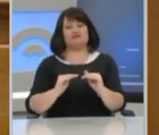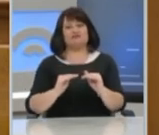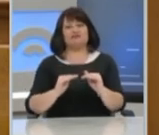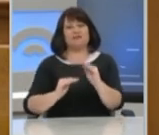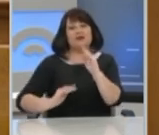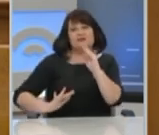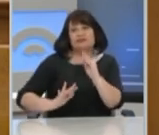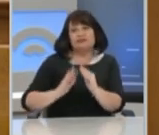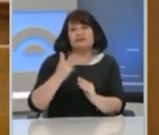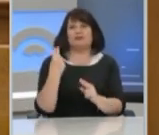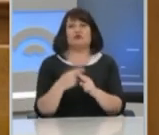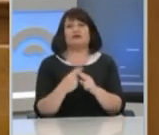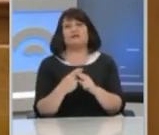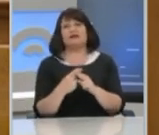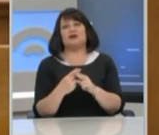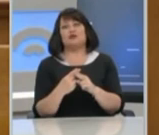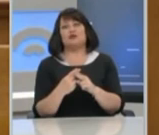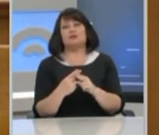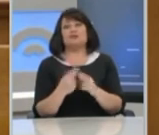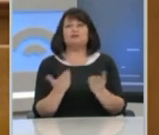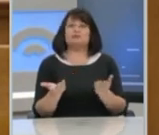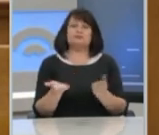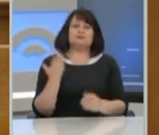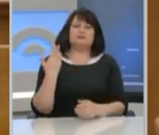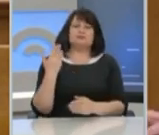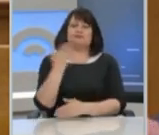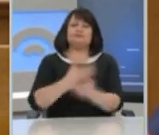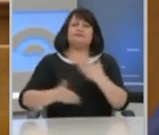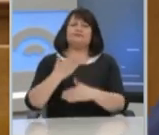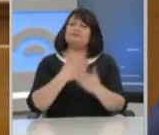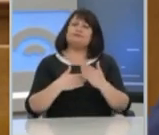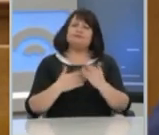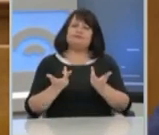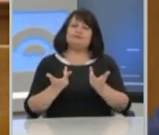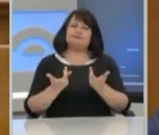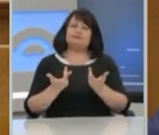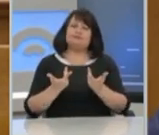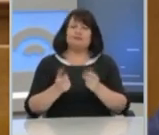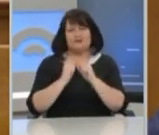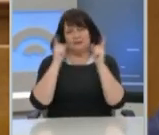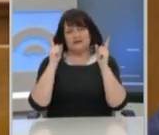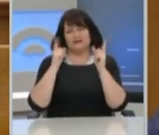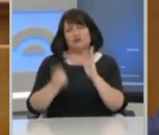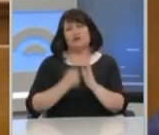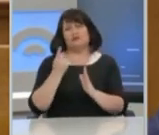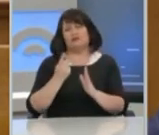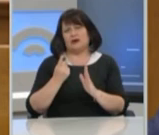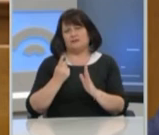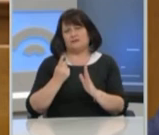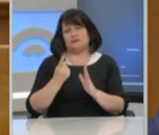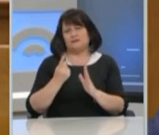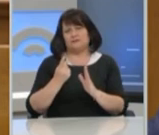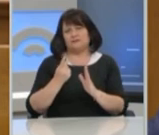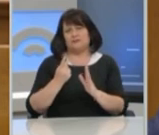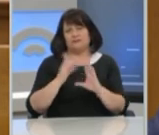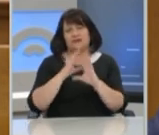ανάκαμψης που τα τελευταία χρόνια δεν έχει ξαναδεί η ελληνική οικονομία. Αυτές